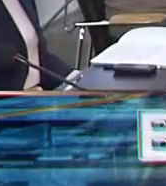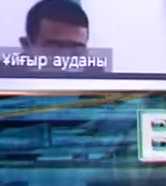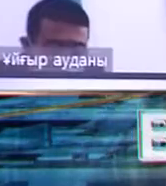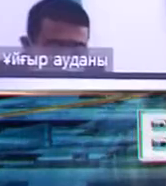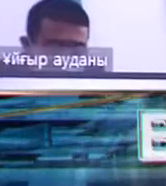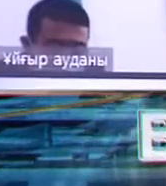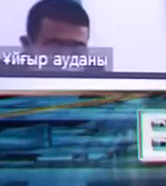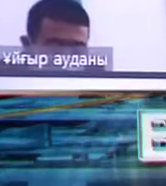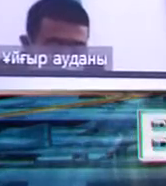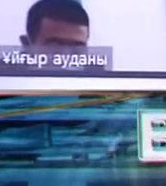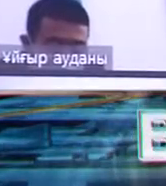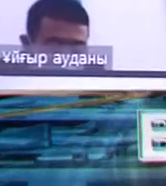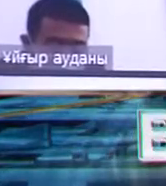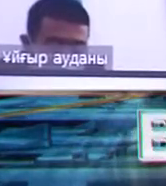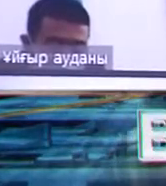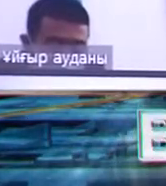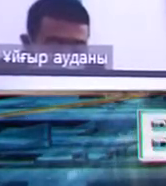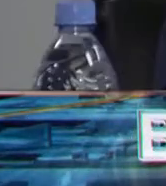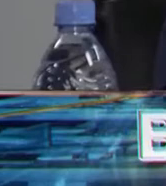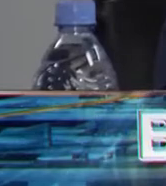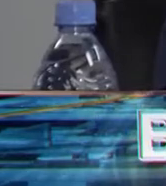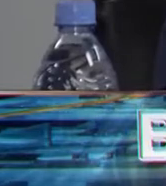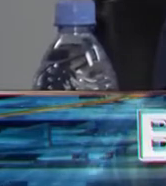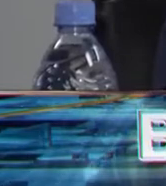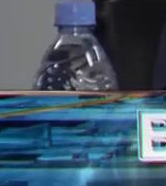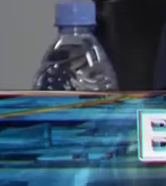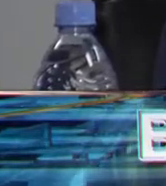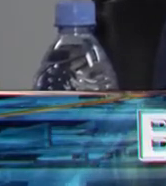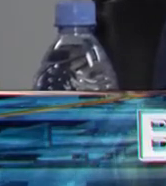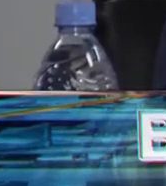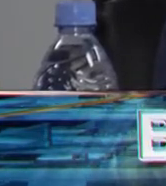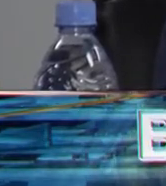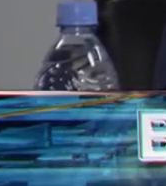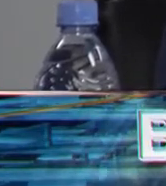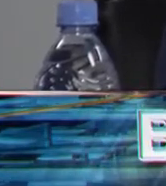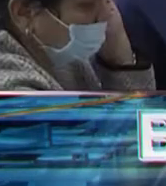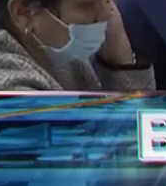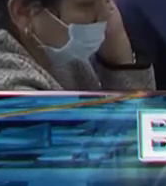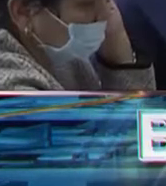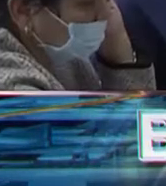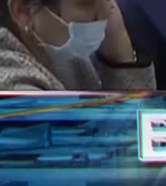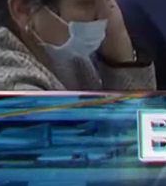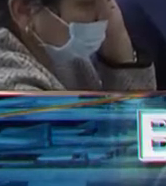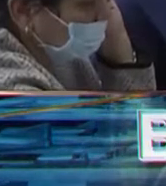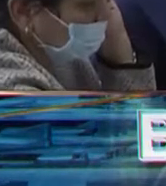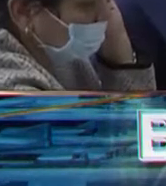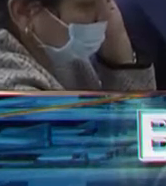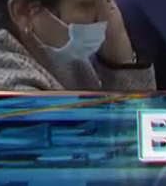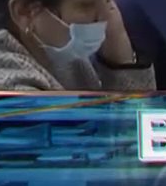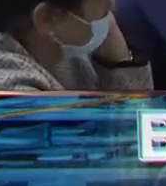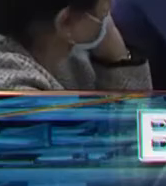Тәуелсіздік күніне тарту, 30 күнге белгіленген 30 оңыстың алғашқысы, Талдықорғанда үкіметтік емес ұйымдардың облыстық форум